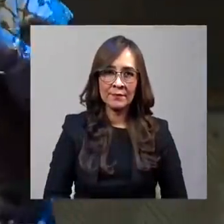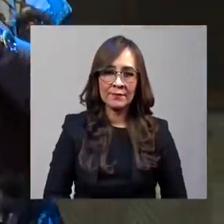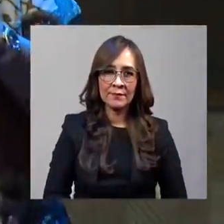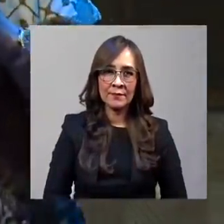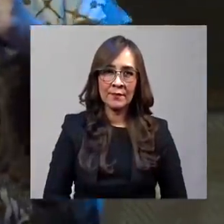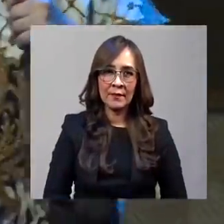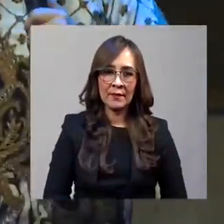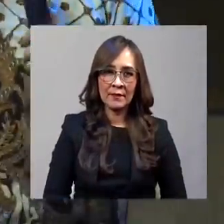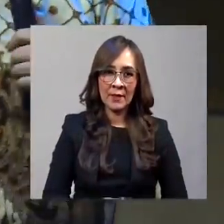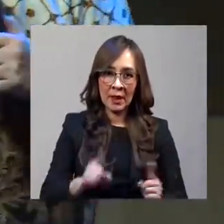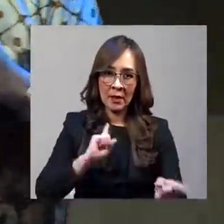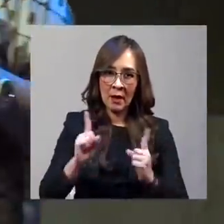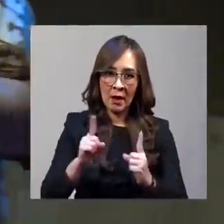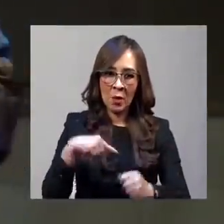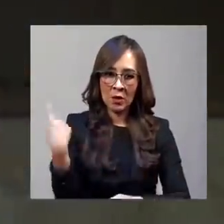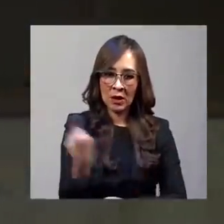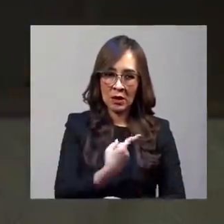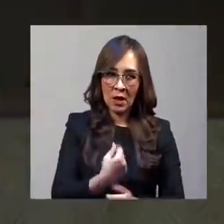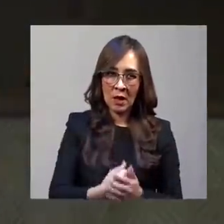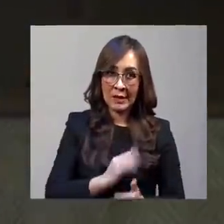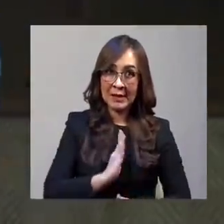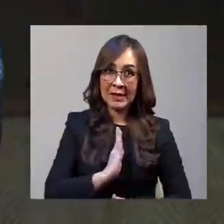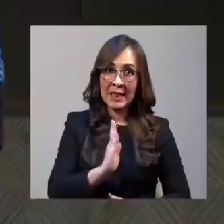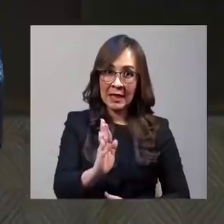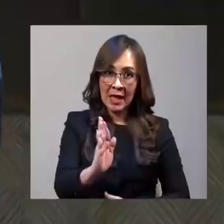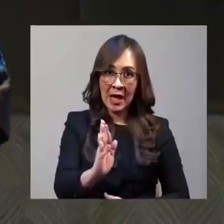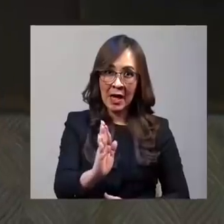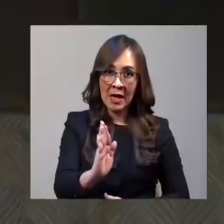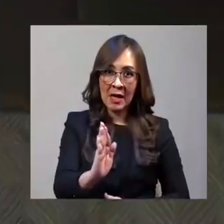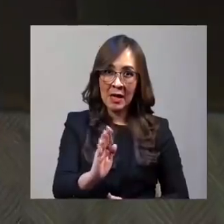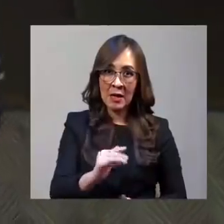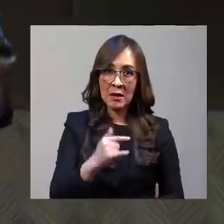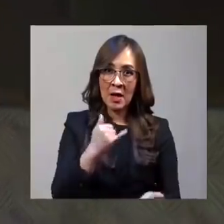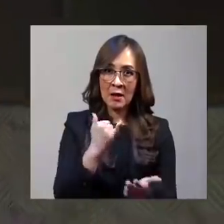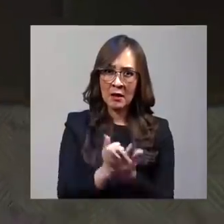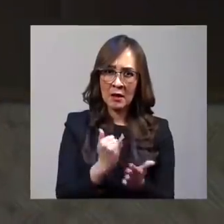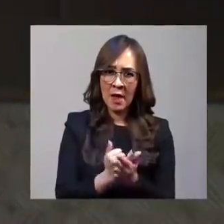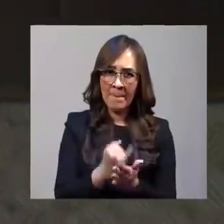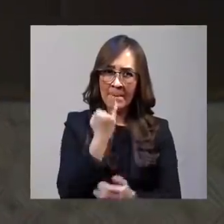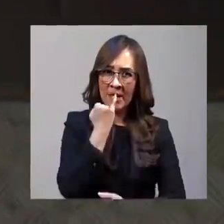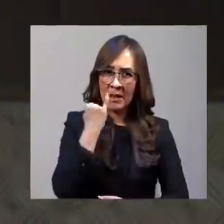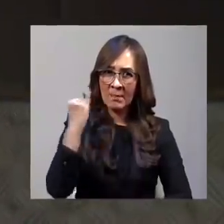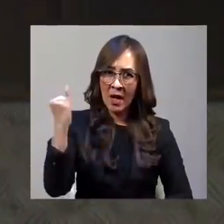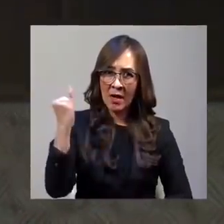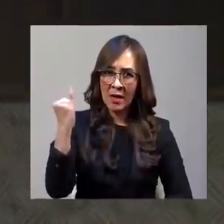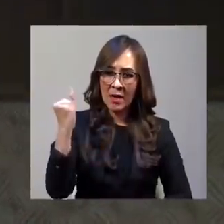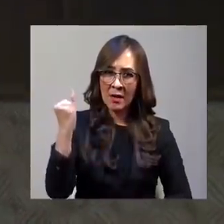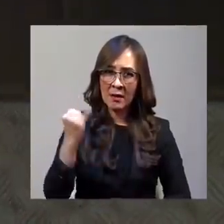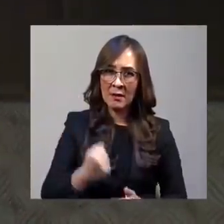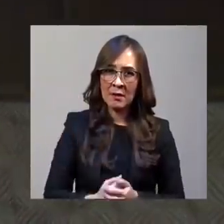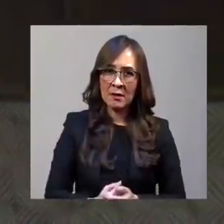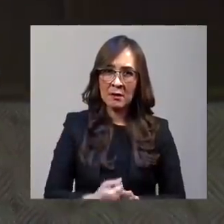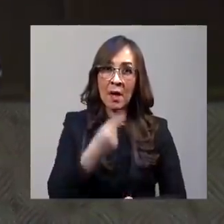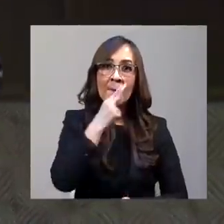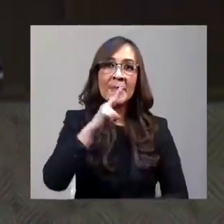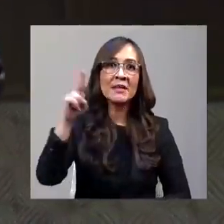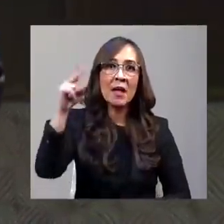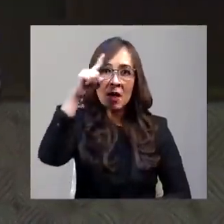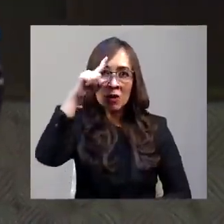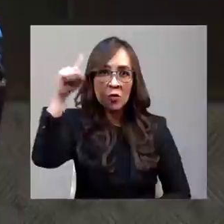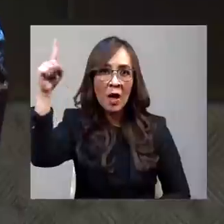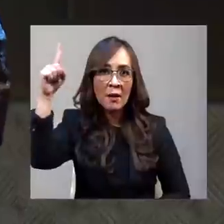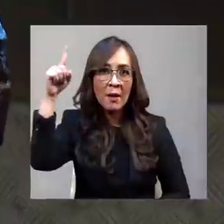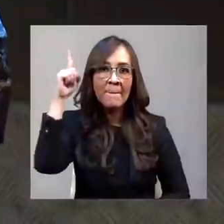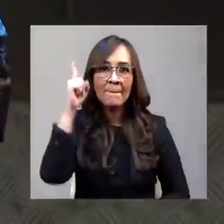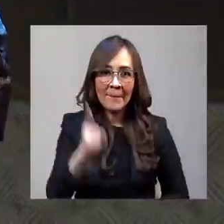Dan kalau kita setia. Kalau kita tak benar, kalau kita tak beriman, kalau kita tak mengandalkan Tuhan. Pasti ada kemajuan-kemajuan yang